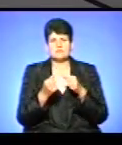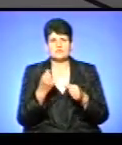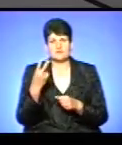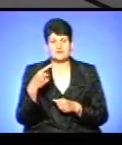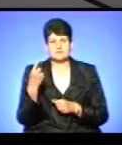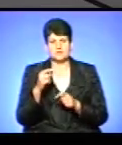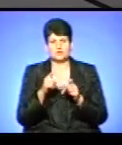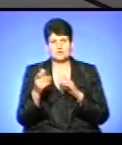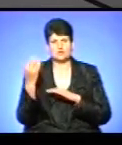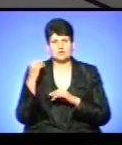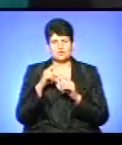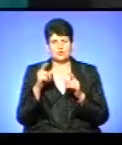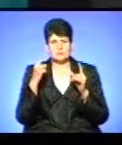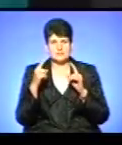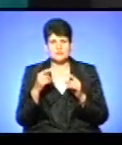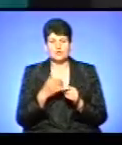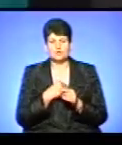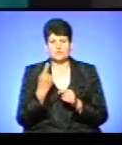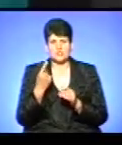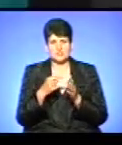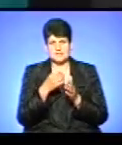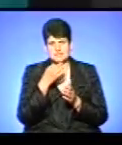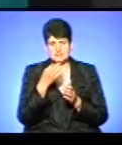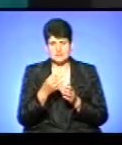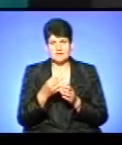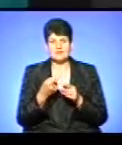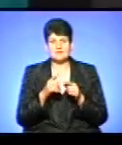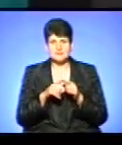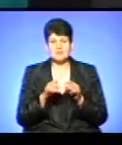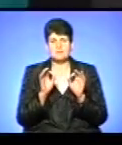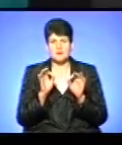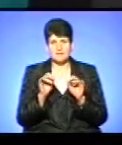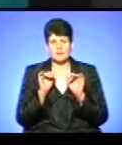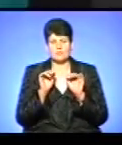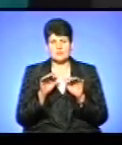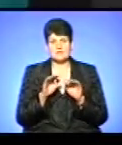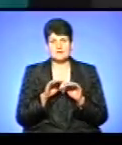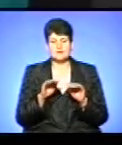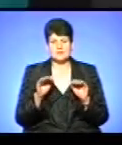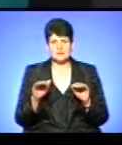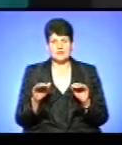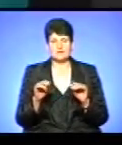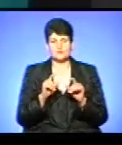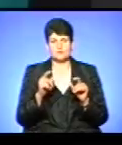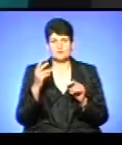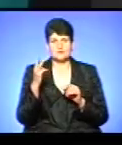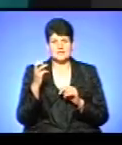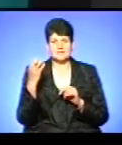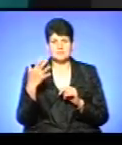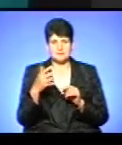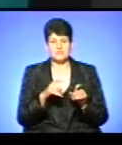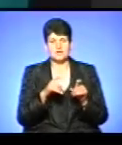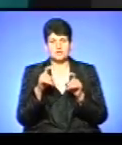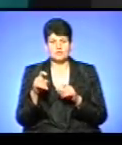21-й школі з колишньої школи мистецтва? Перше, що я хочу сказати, що це логічний природній процес. Учнів в мистецькій школі було 350, перейшло